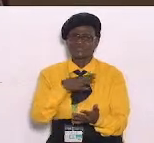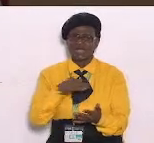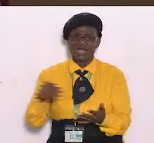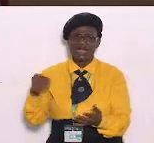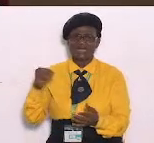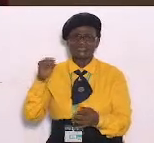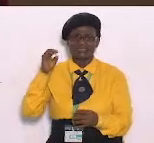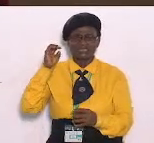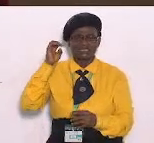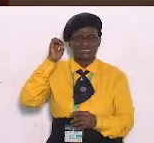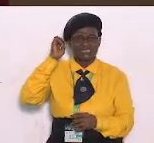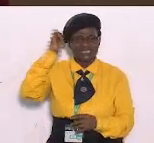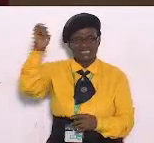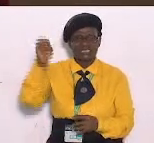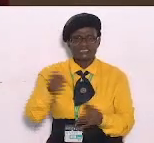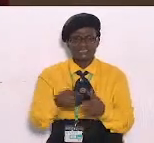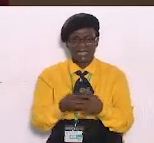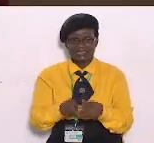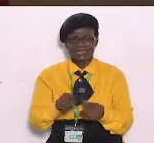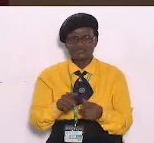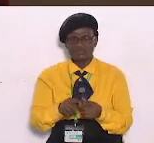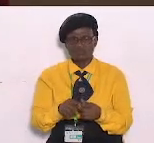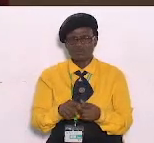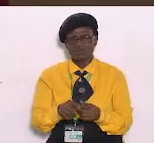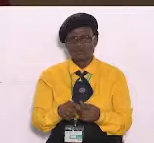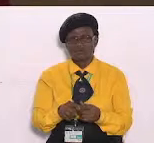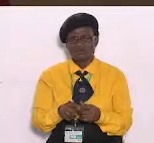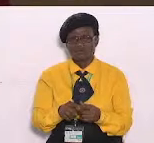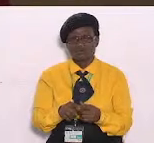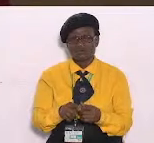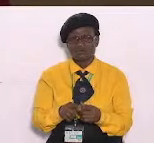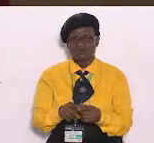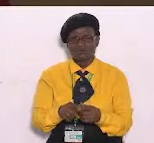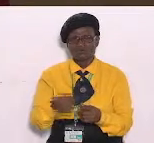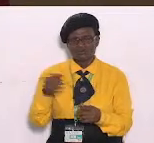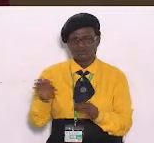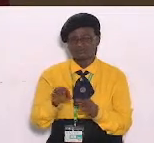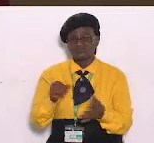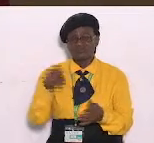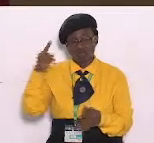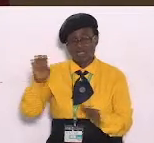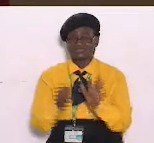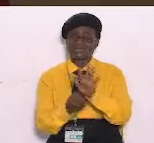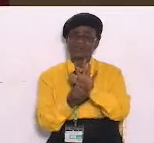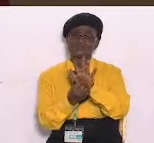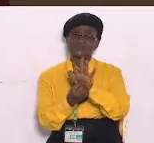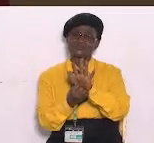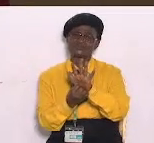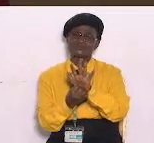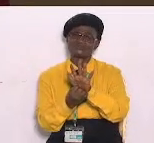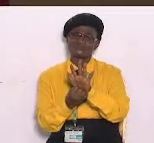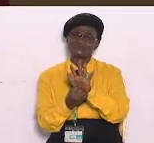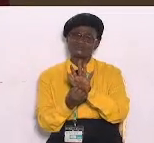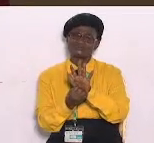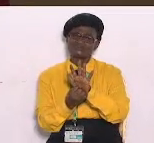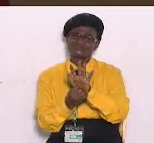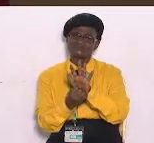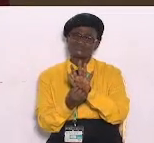CEL et il a commencé par lancer des attaques des attaques sur attaqu par